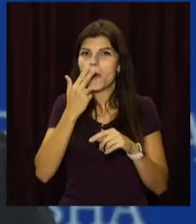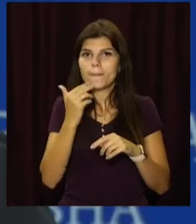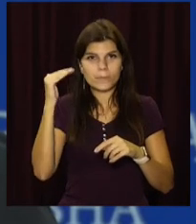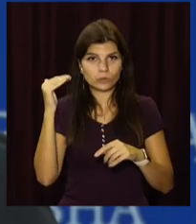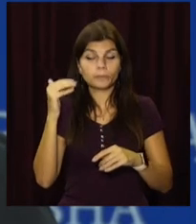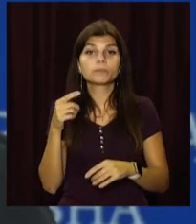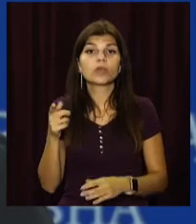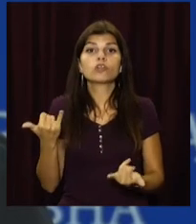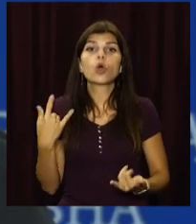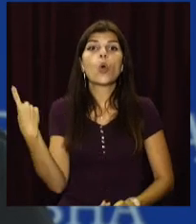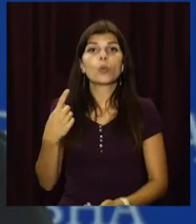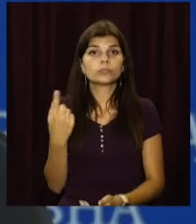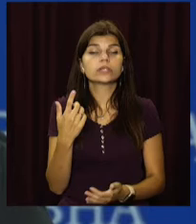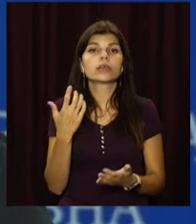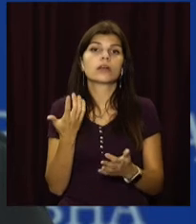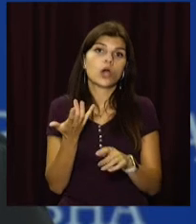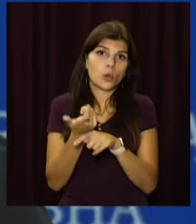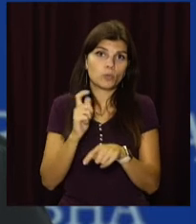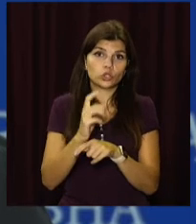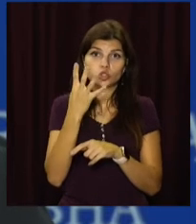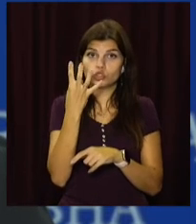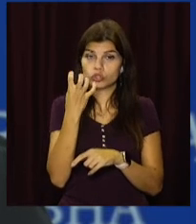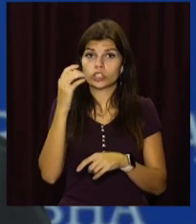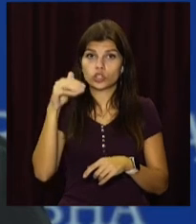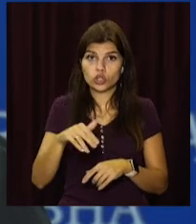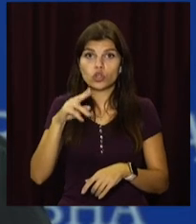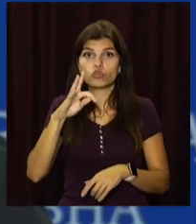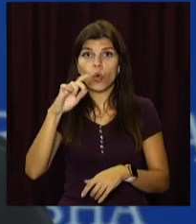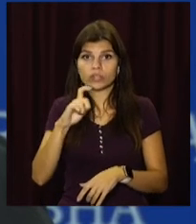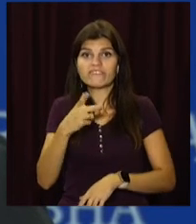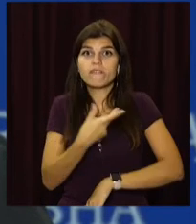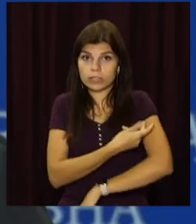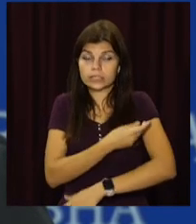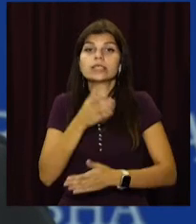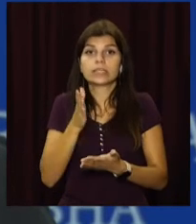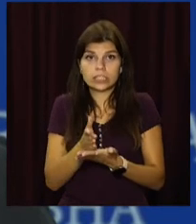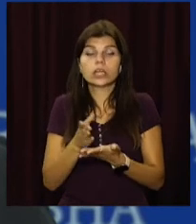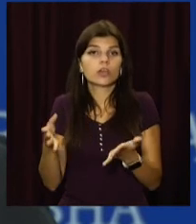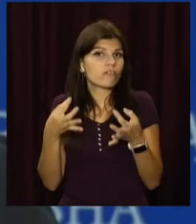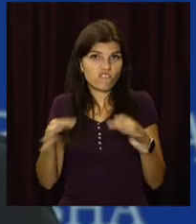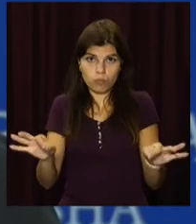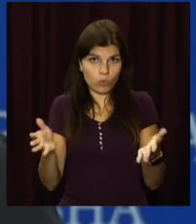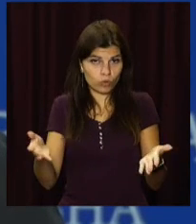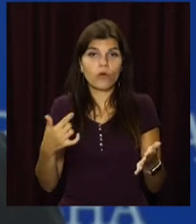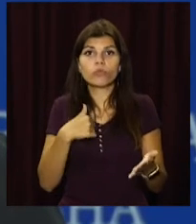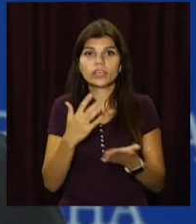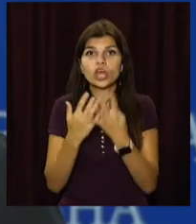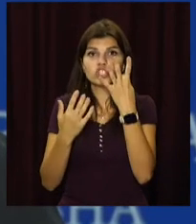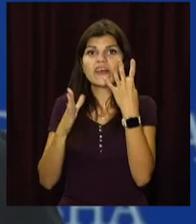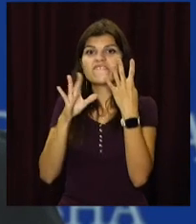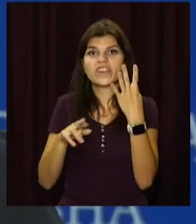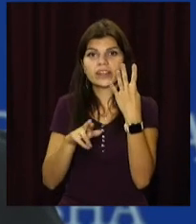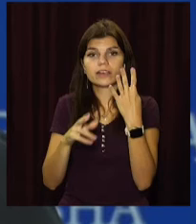ми маємо в області більше 400 тисяч доз вакцин. Вакцини доступні, ми маємо 4 види